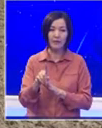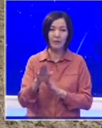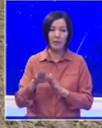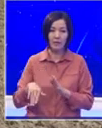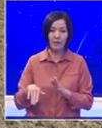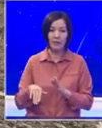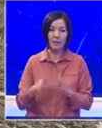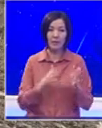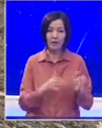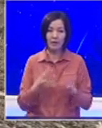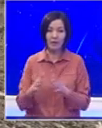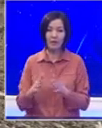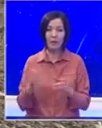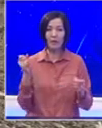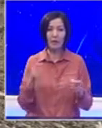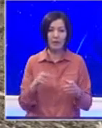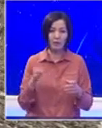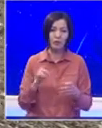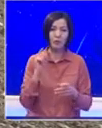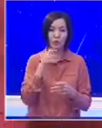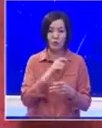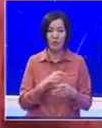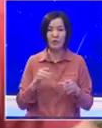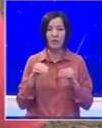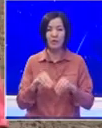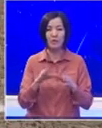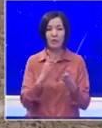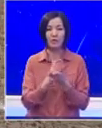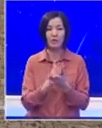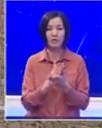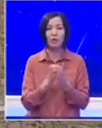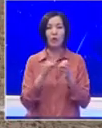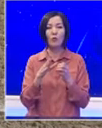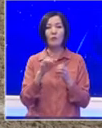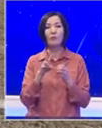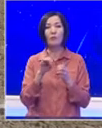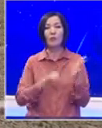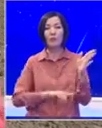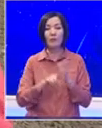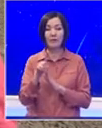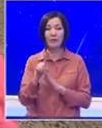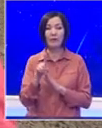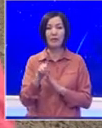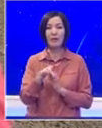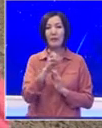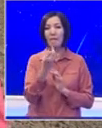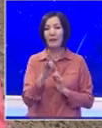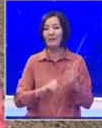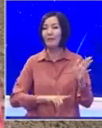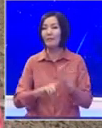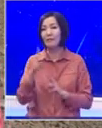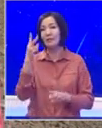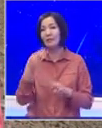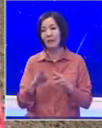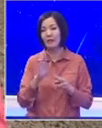кейін постепенно арбуз, жүгері. 15 мартта бастадық, где-то майдың басында уже